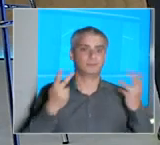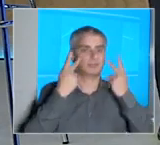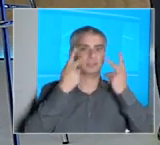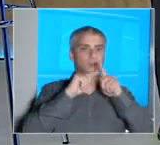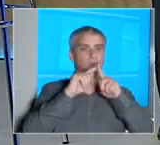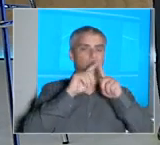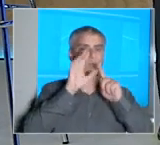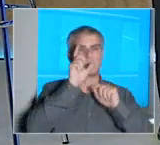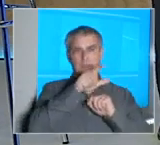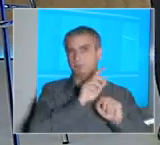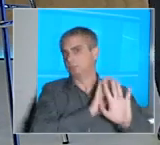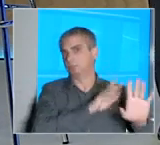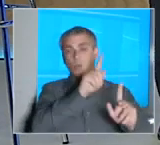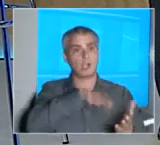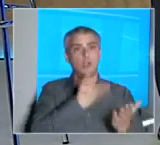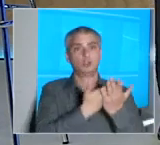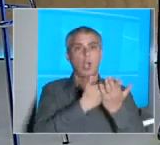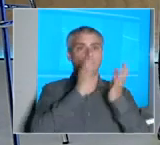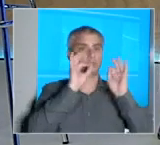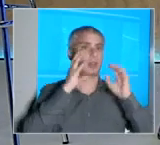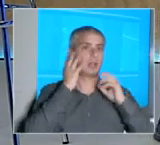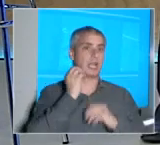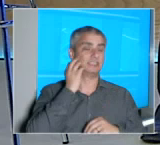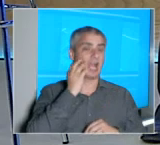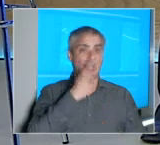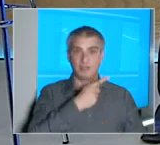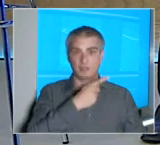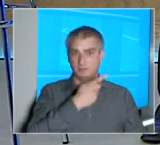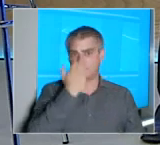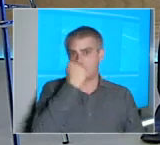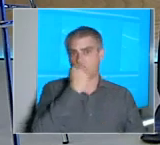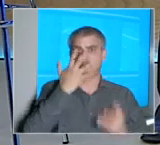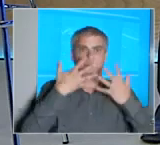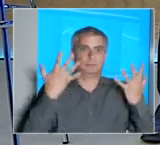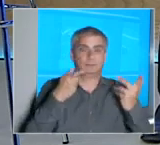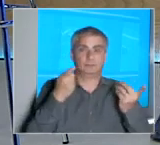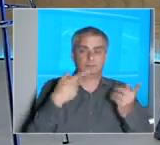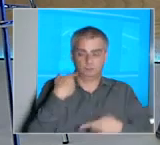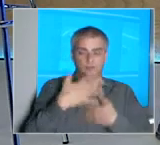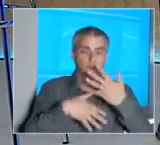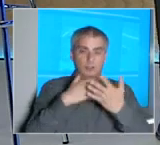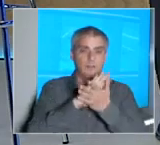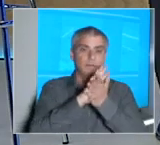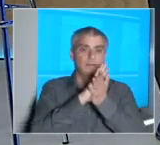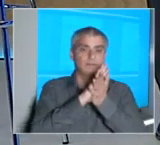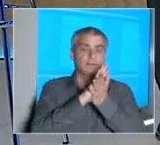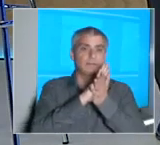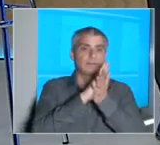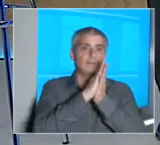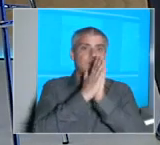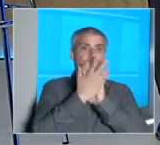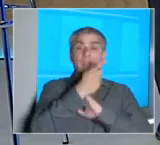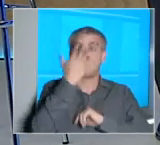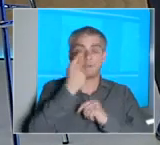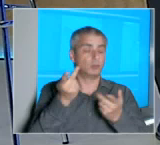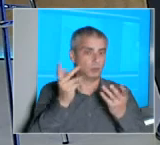נחשב לסוג של דמות מצורעת. הוא היה יועצו של ערפאת, רב המרצחים. זה שעם השנים נעשתה רהביליטציה, אבל